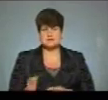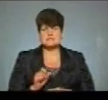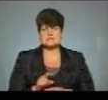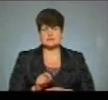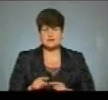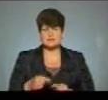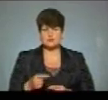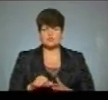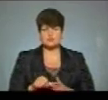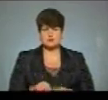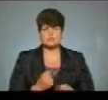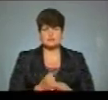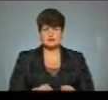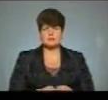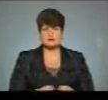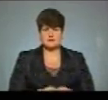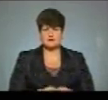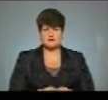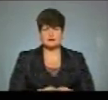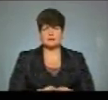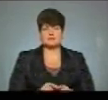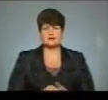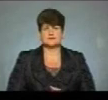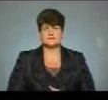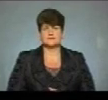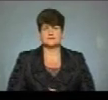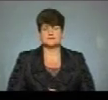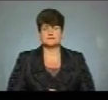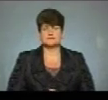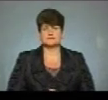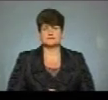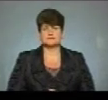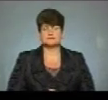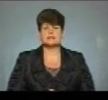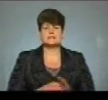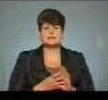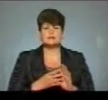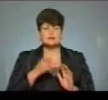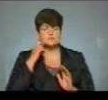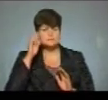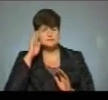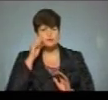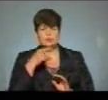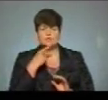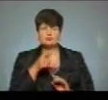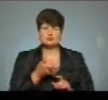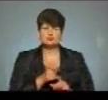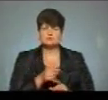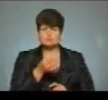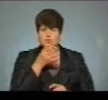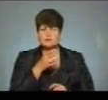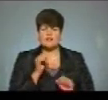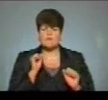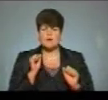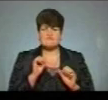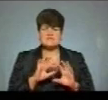наступного учасника – зробити те саме, але естафетне кільце забрати. 9-річний Костянтин Бартуш каже, що найбільше йому сподобалися вправи